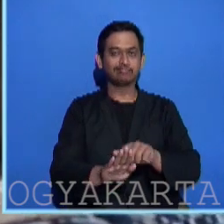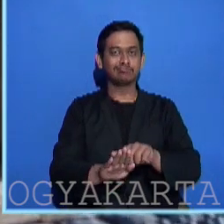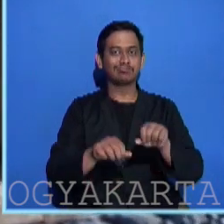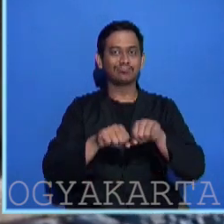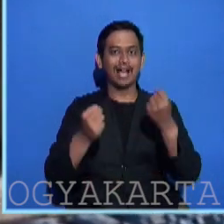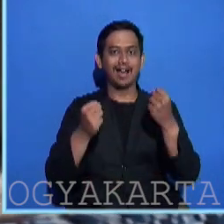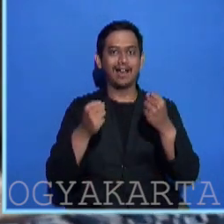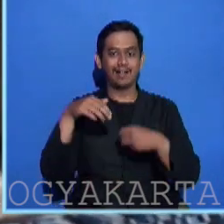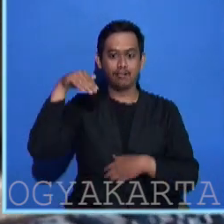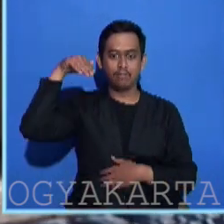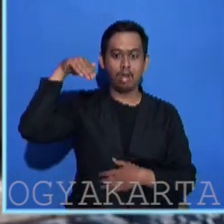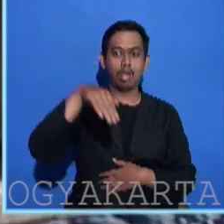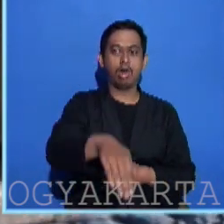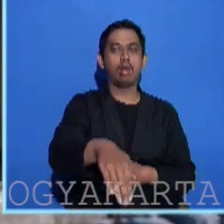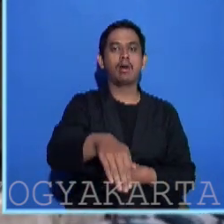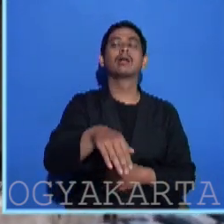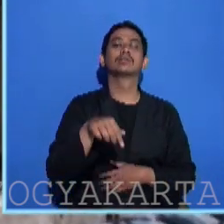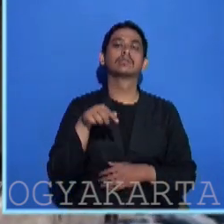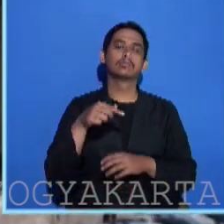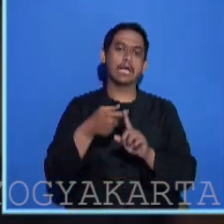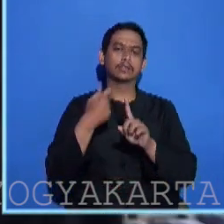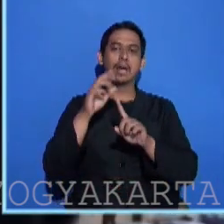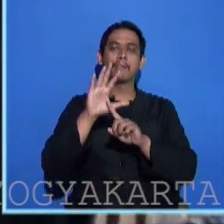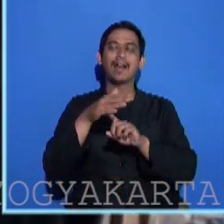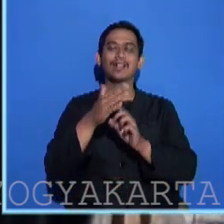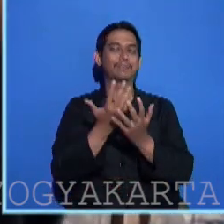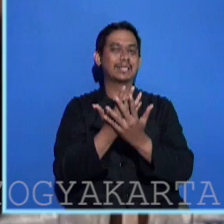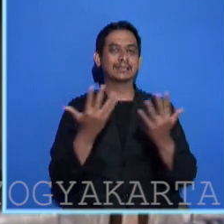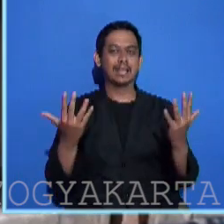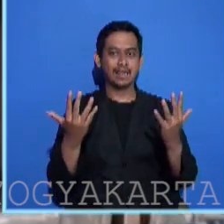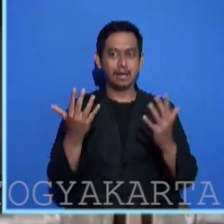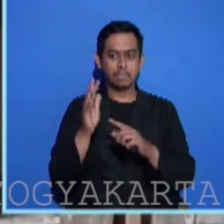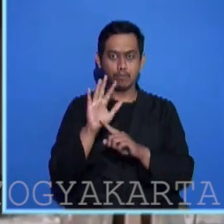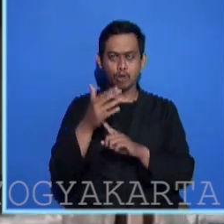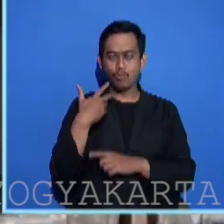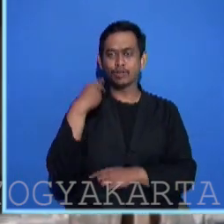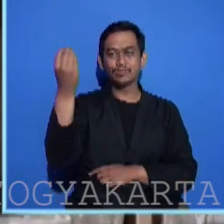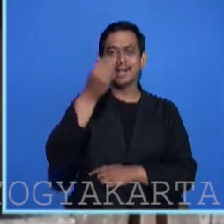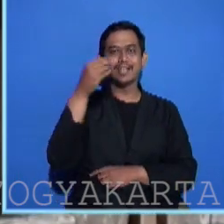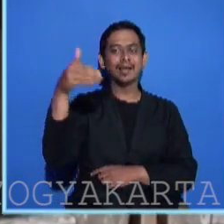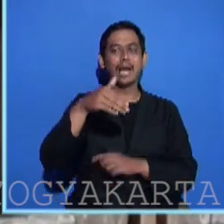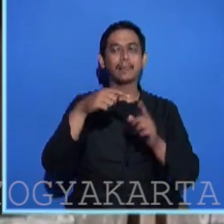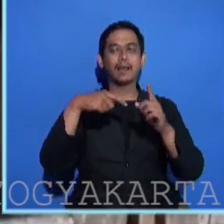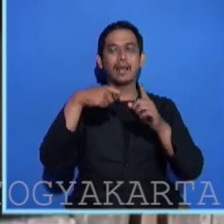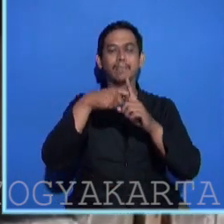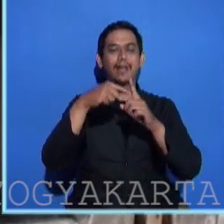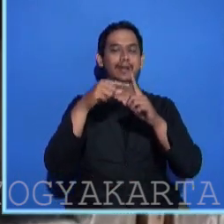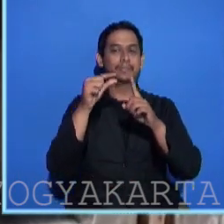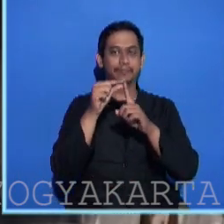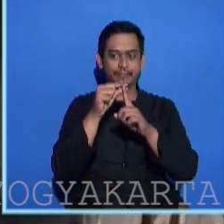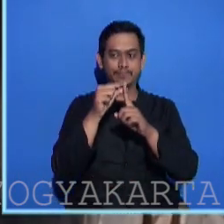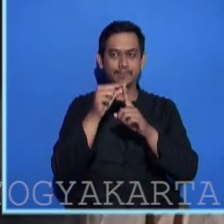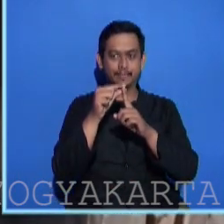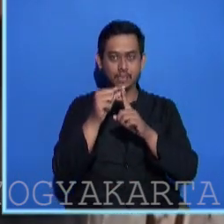Itu rombongan dari mana, Pak? Dari Bantul. Oh, mau kemana, Pak? Dari Ketep ke Pager, tuh. Mampir